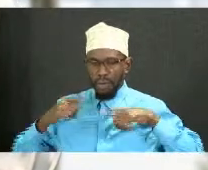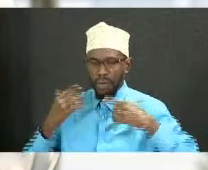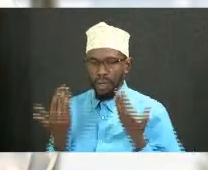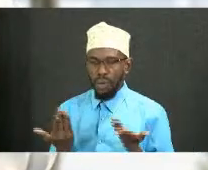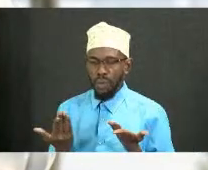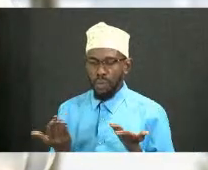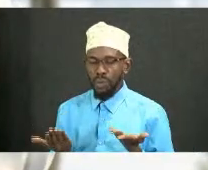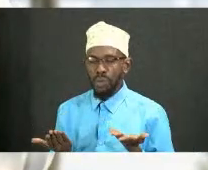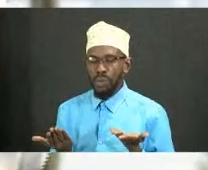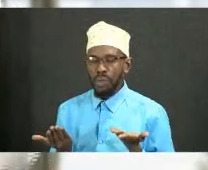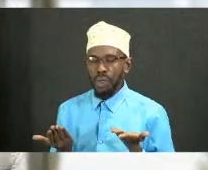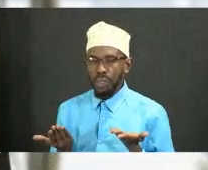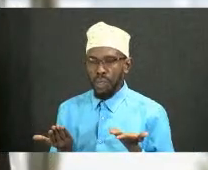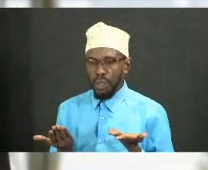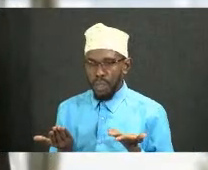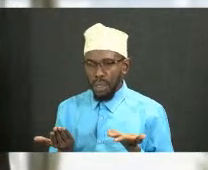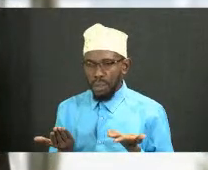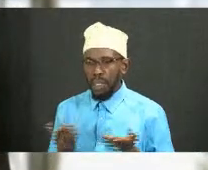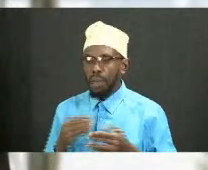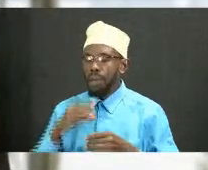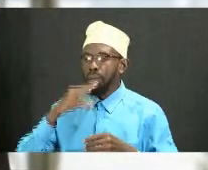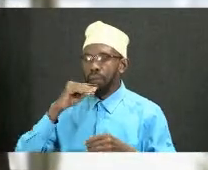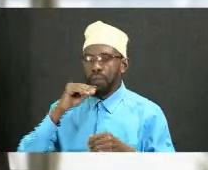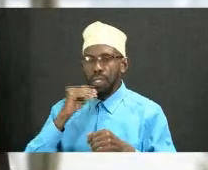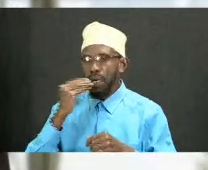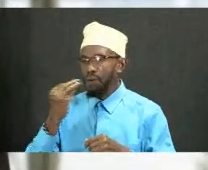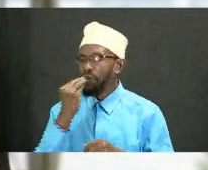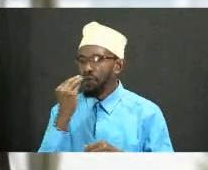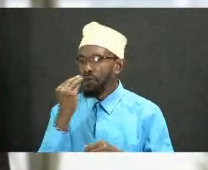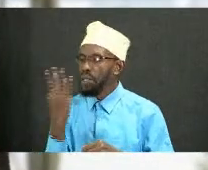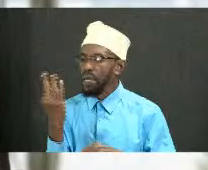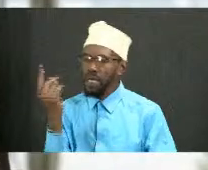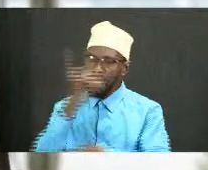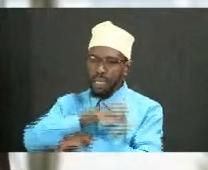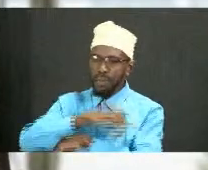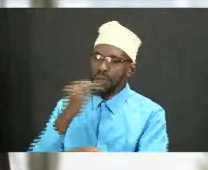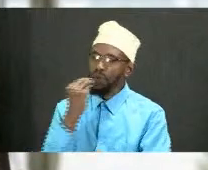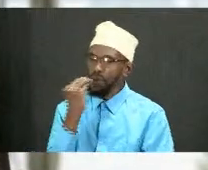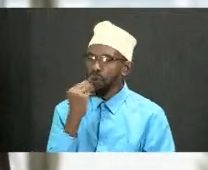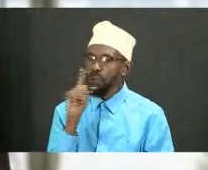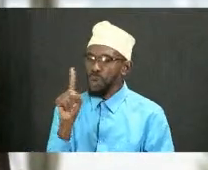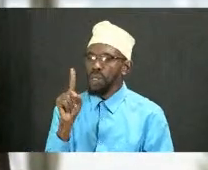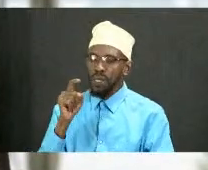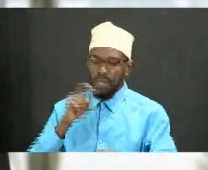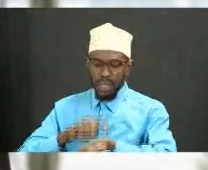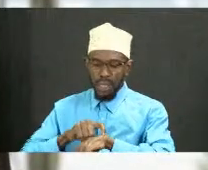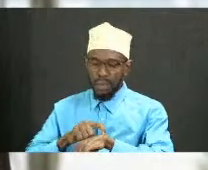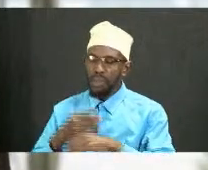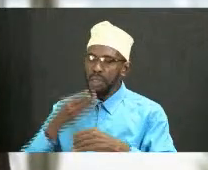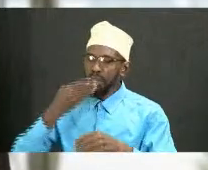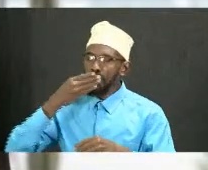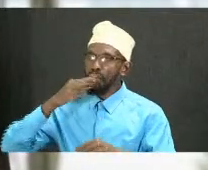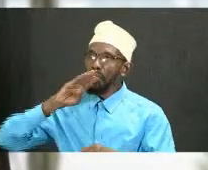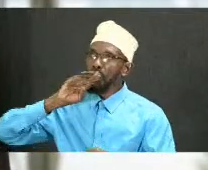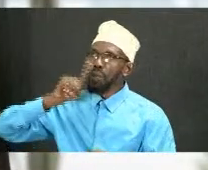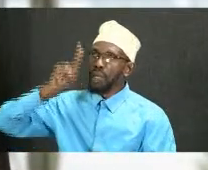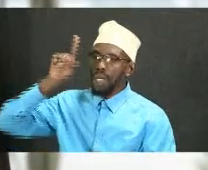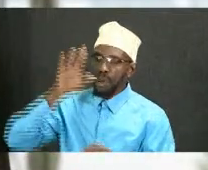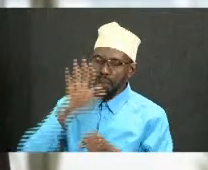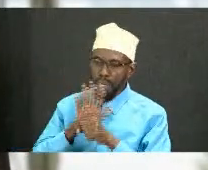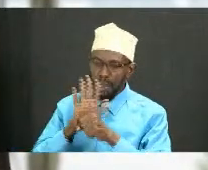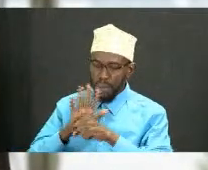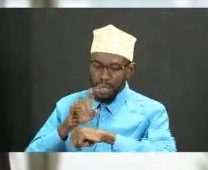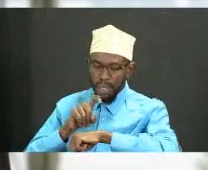hivyo kusubiri ni kuwa pengine alikuwa mashallah anakula chakula mara tatu kwa siku, sasa anakula mara moja, amshukuru Mwenyezi Mungu. Mara